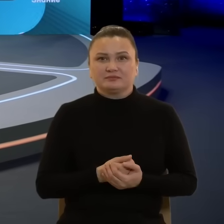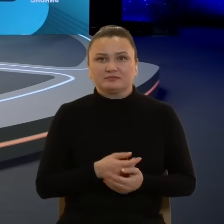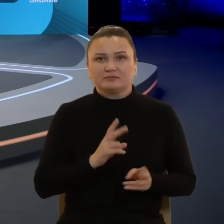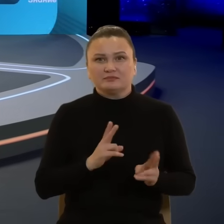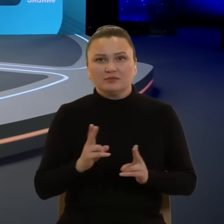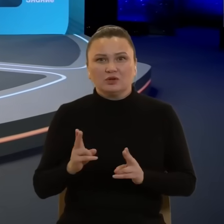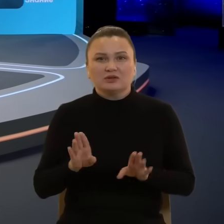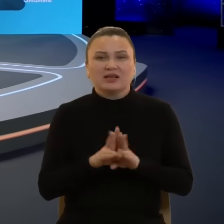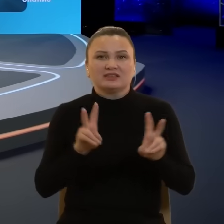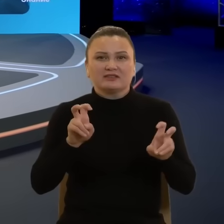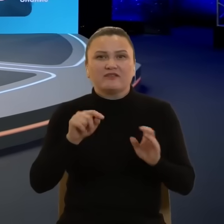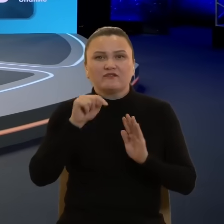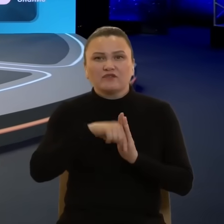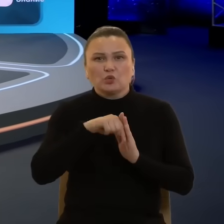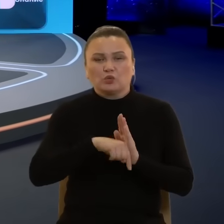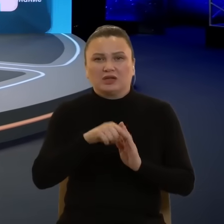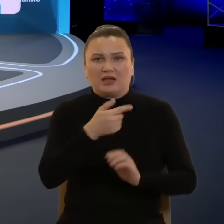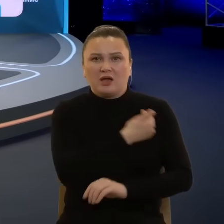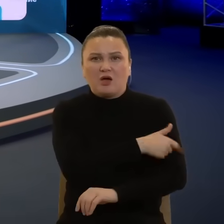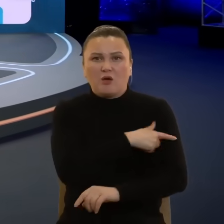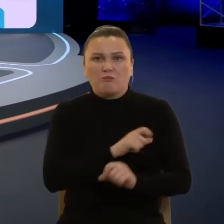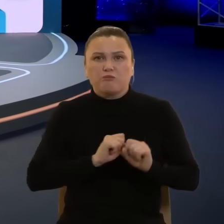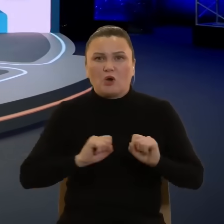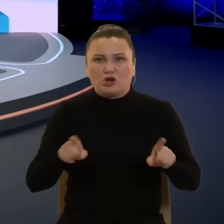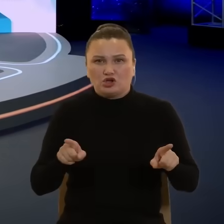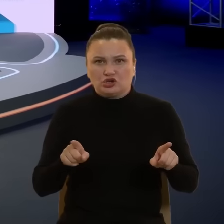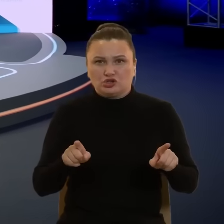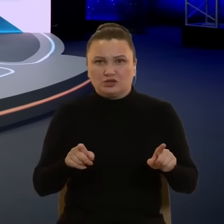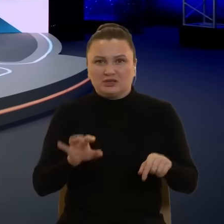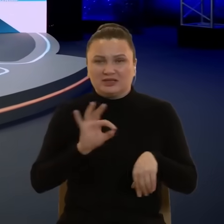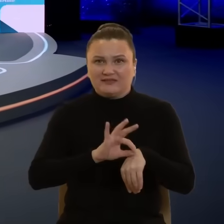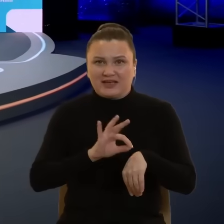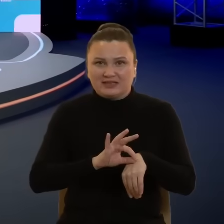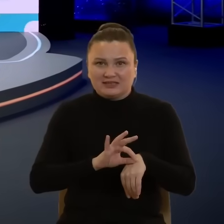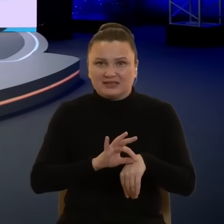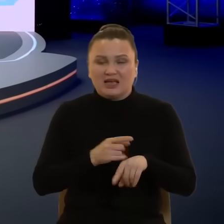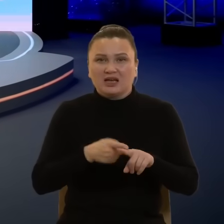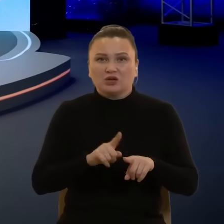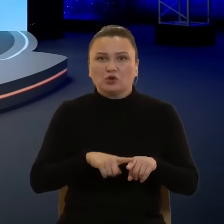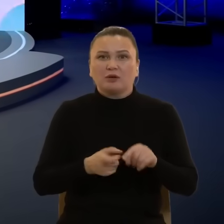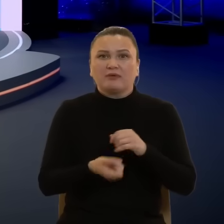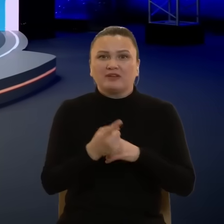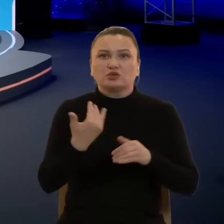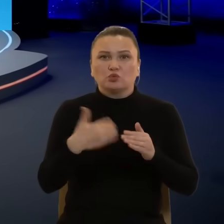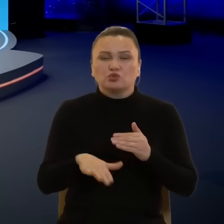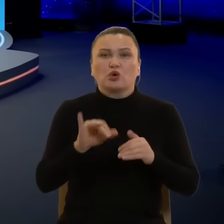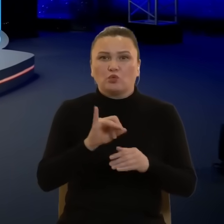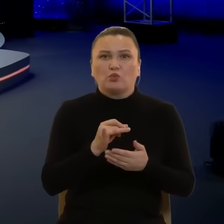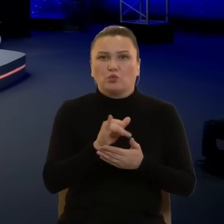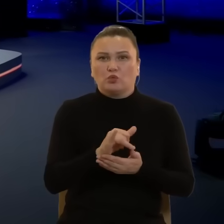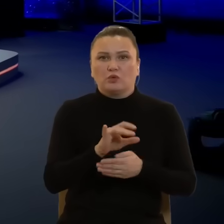которые так называемых внутрибольничных или нозокомиальных инфекций, то есть именно тех инфекций, которые развиваются уже у